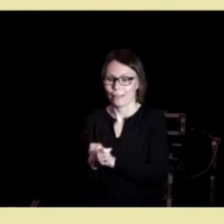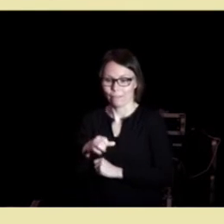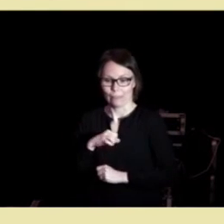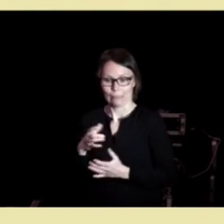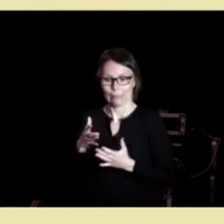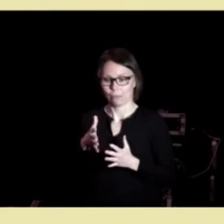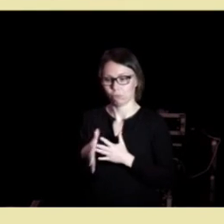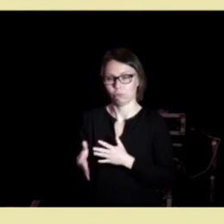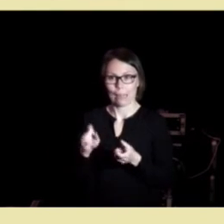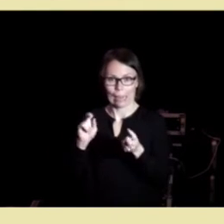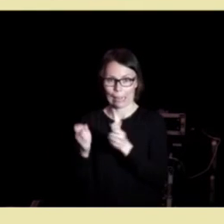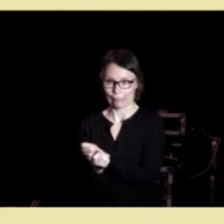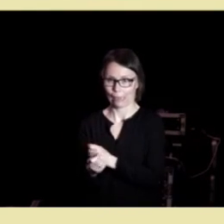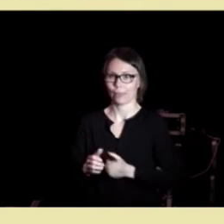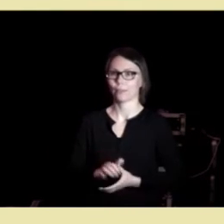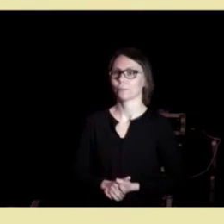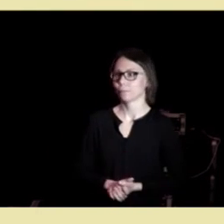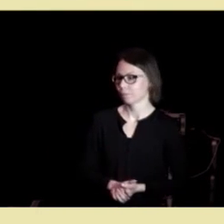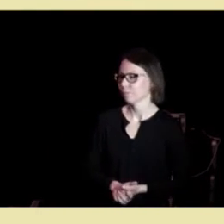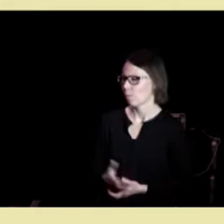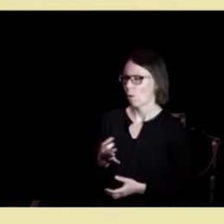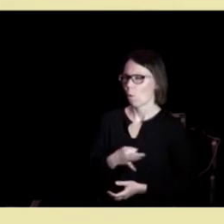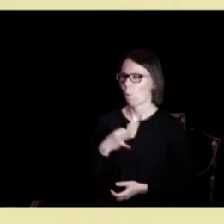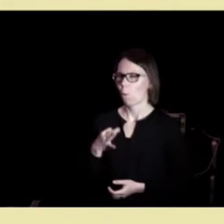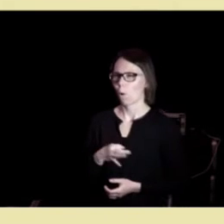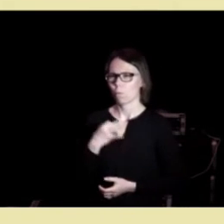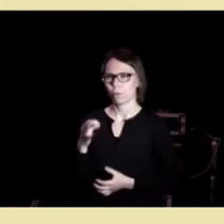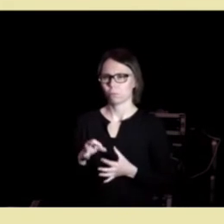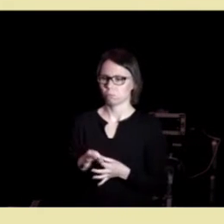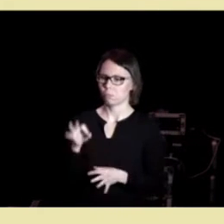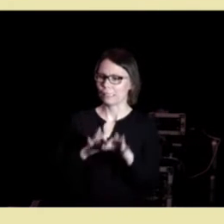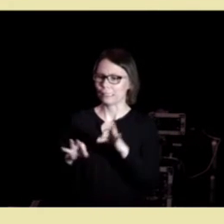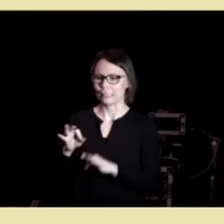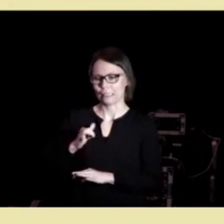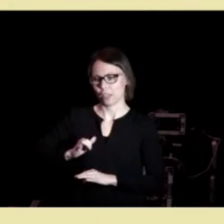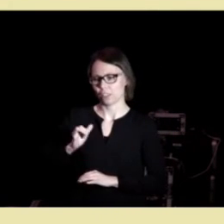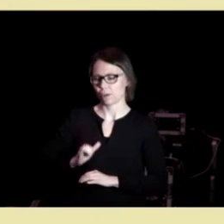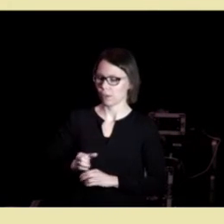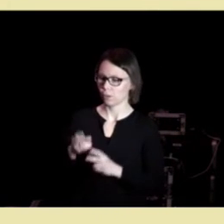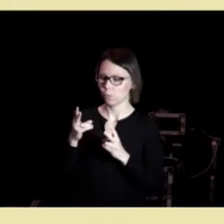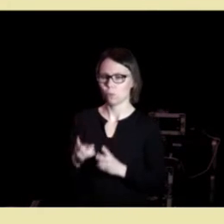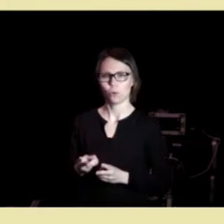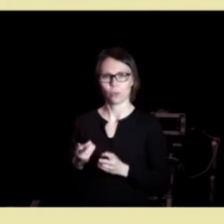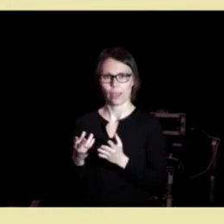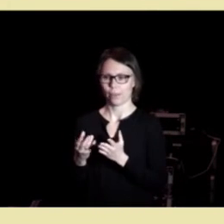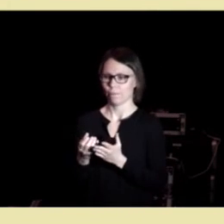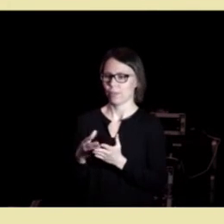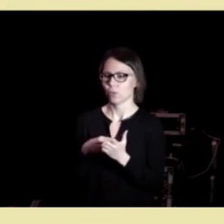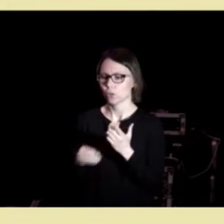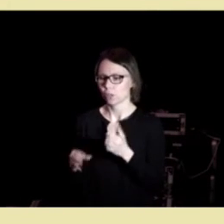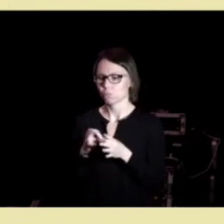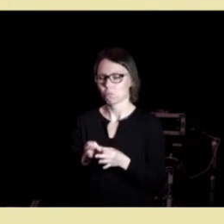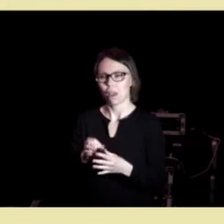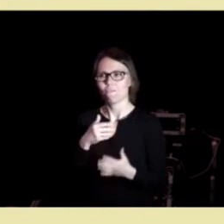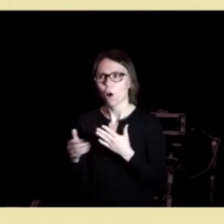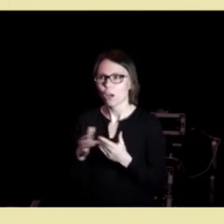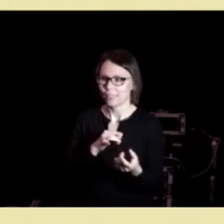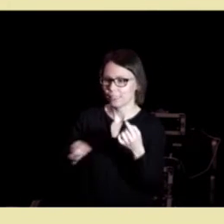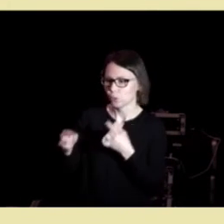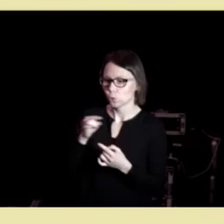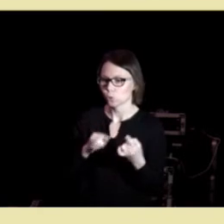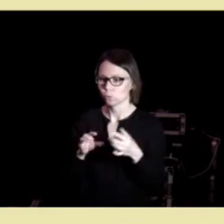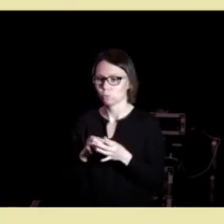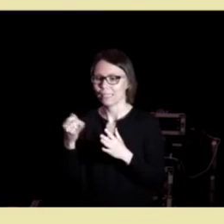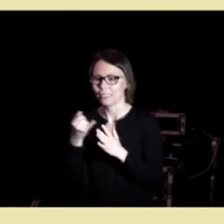det trengs. Vi håper at de medisinsk ansvarlige vil benytte resultatene til faglige diskusjoner